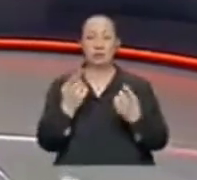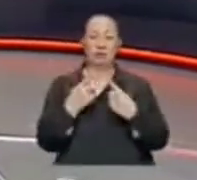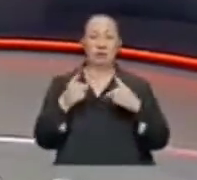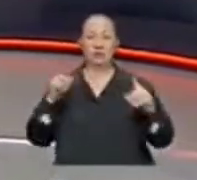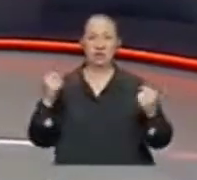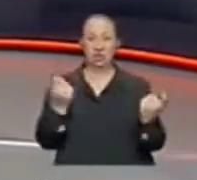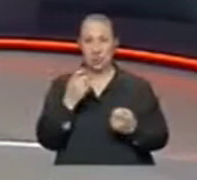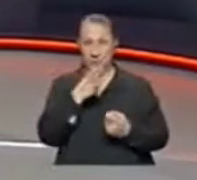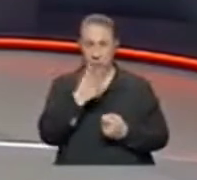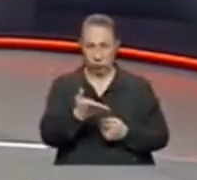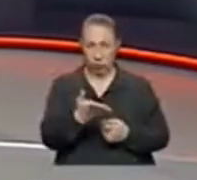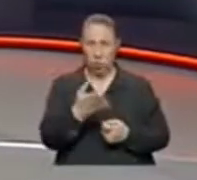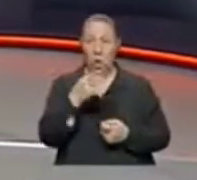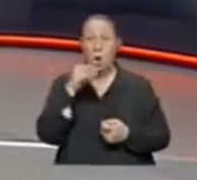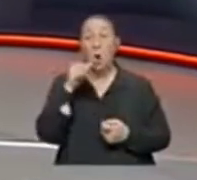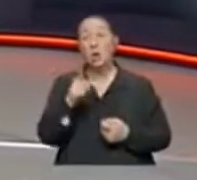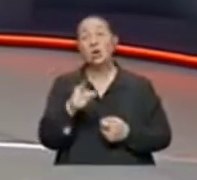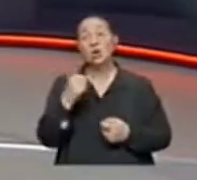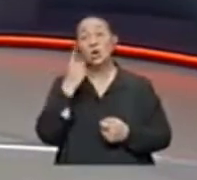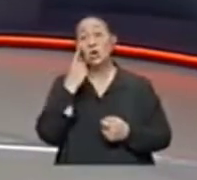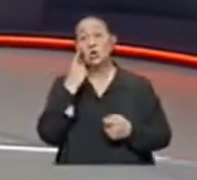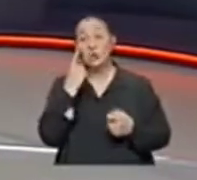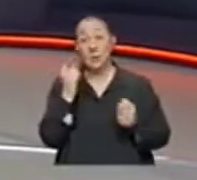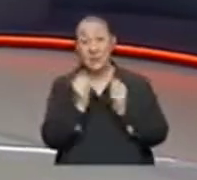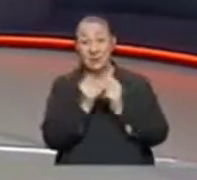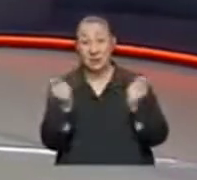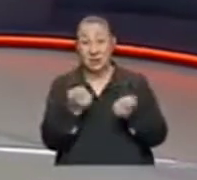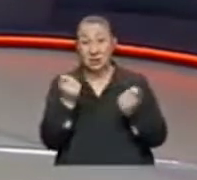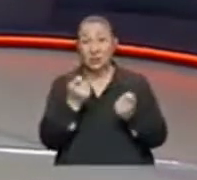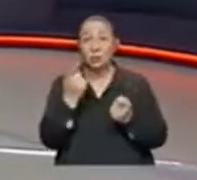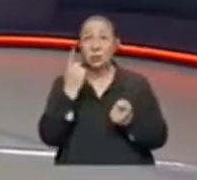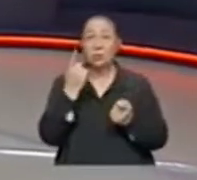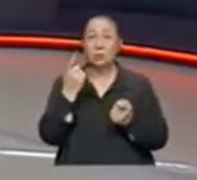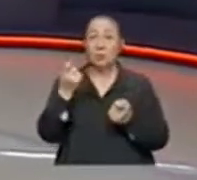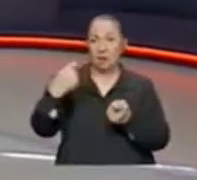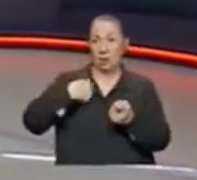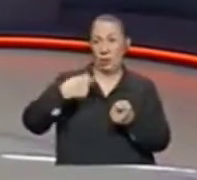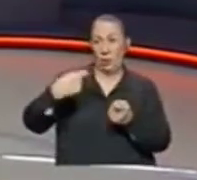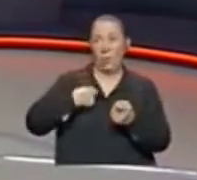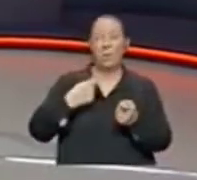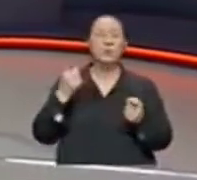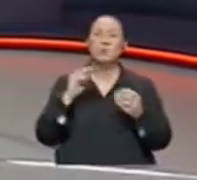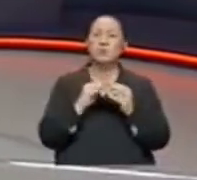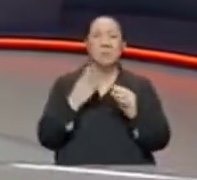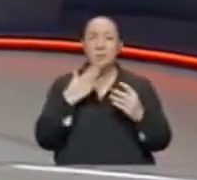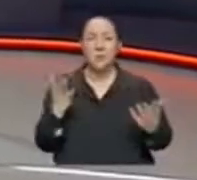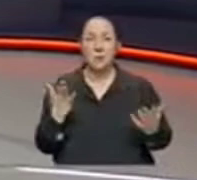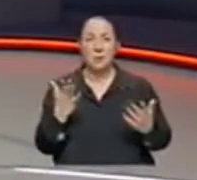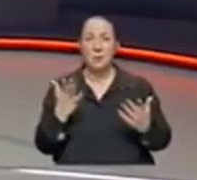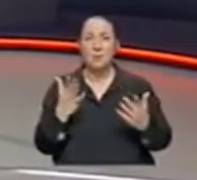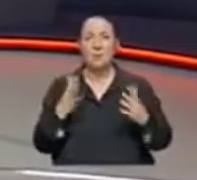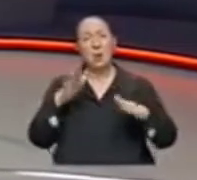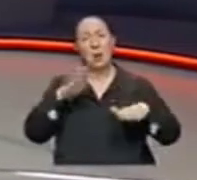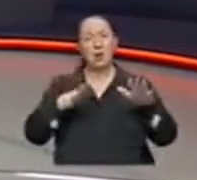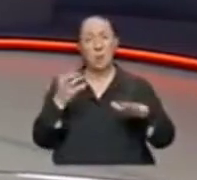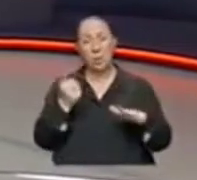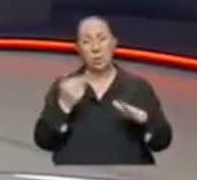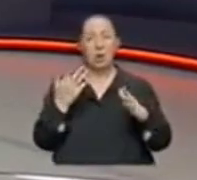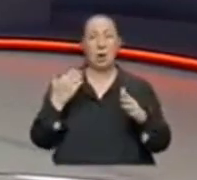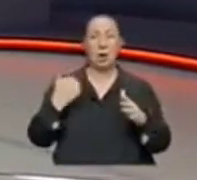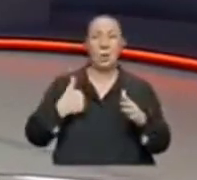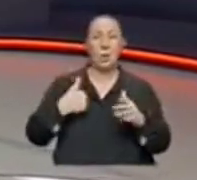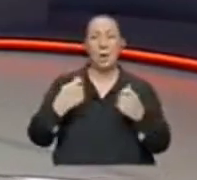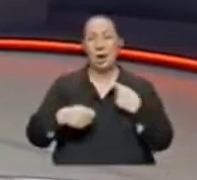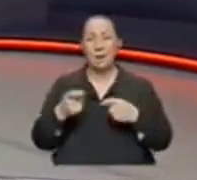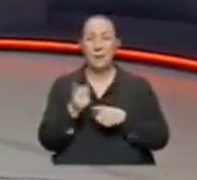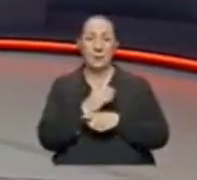işler biliyorsunuz. Onların da hükümetle çalıştıklarında paraları geliyor ya. Orada da sıkıntı yok. Medya reklam alıyor filan. Kamu